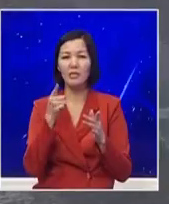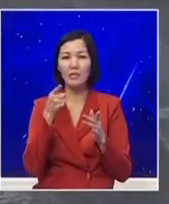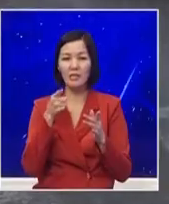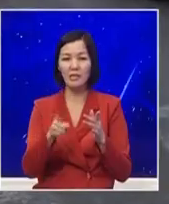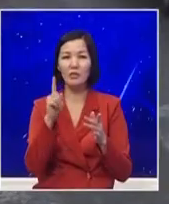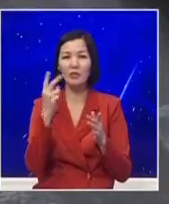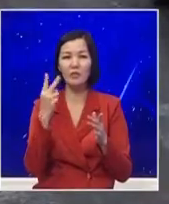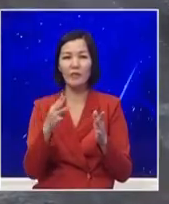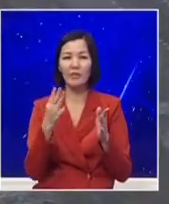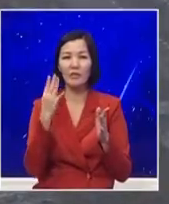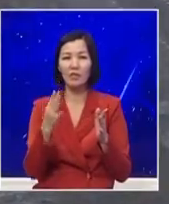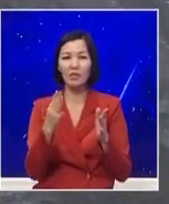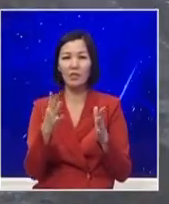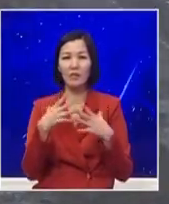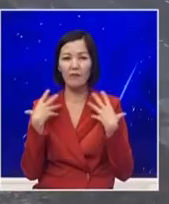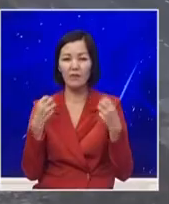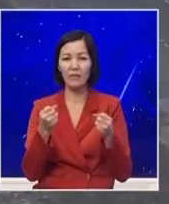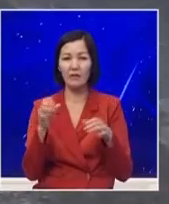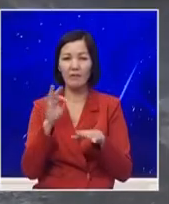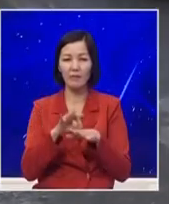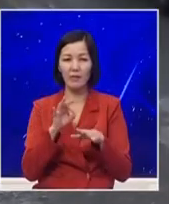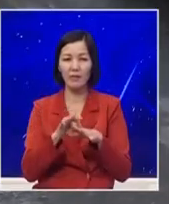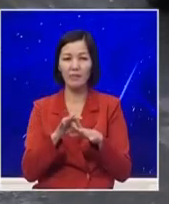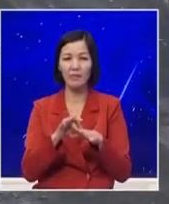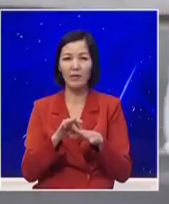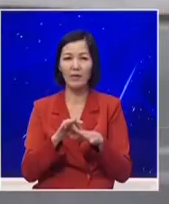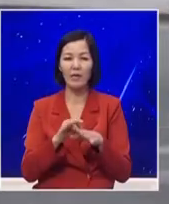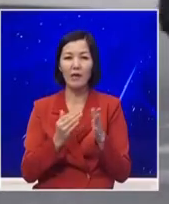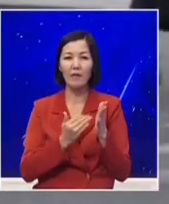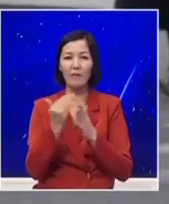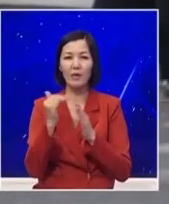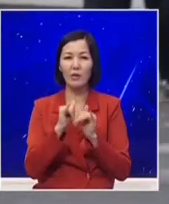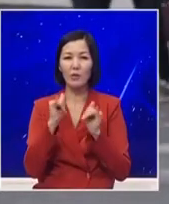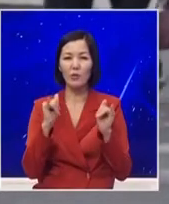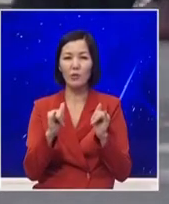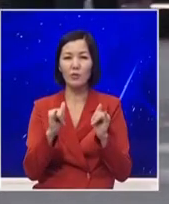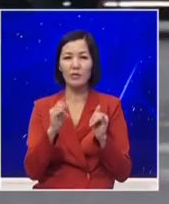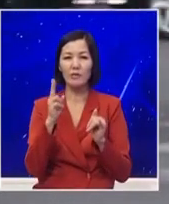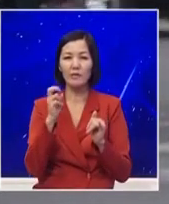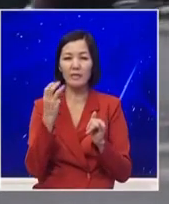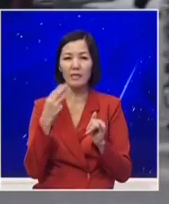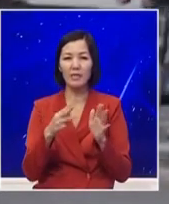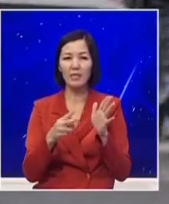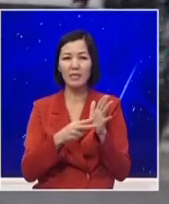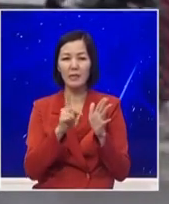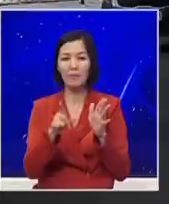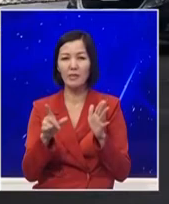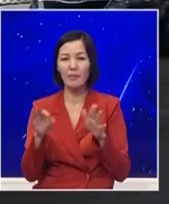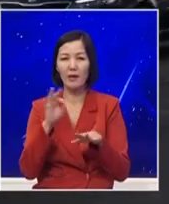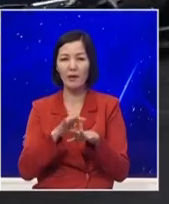1124 выздоровели от вирусной пандемии. Наибольший суточный прирост зафиксирован в столице – 237